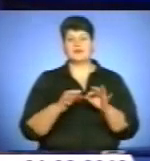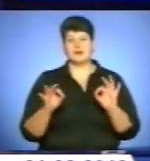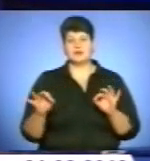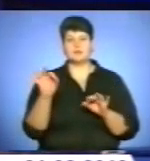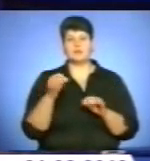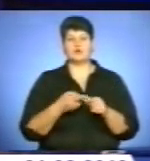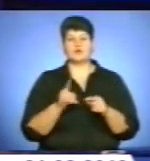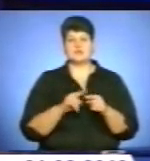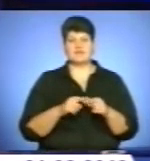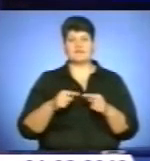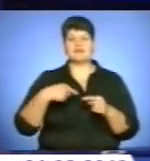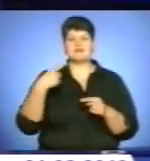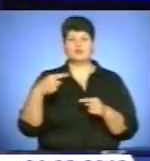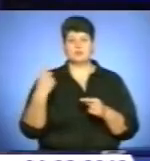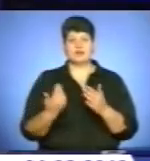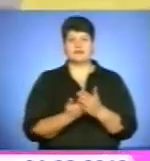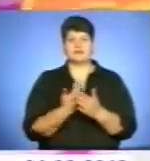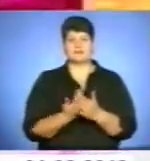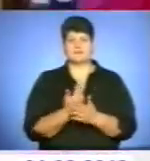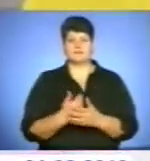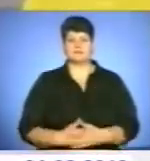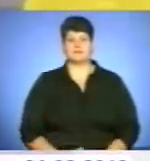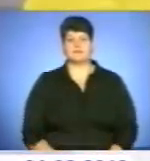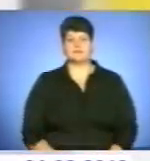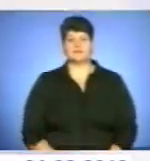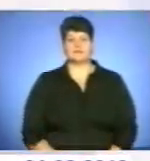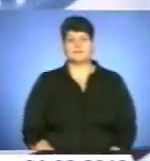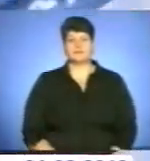у наступних випусках «Вістей».